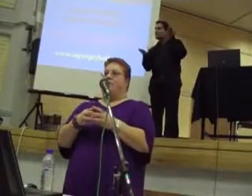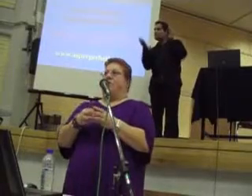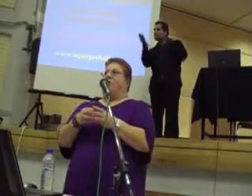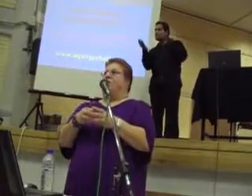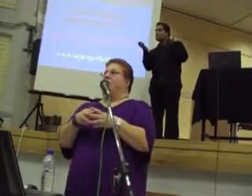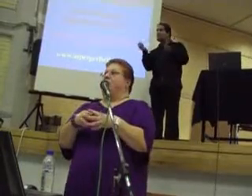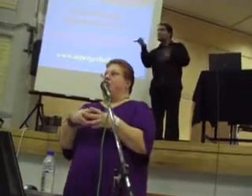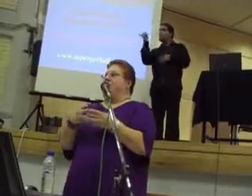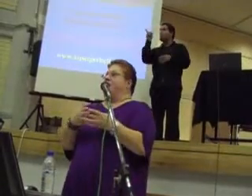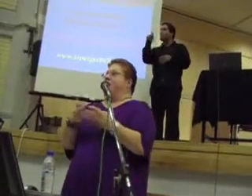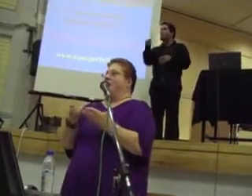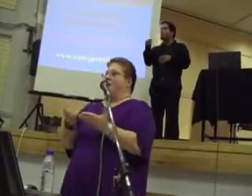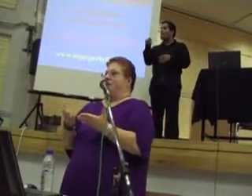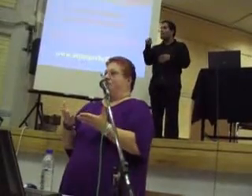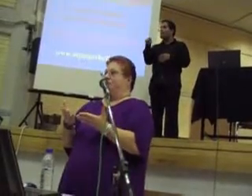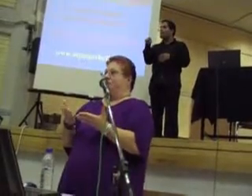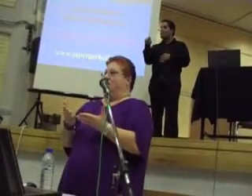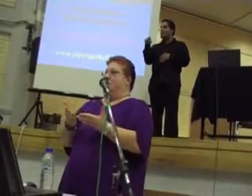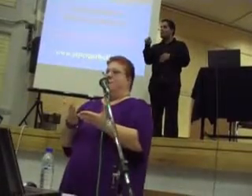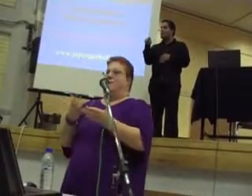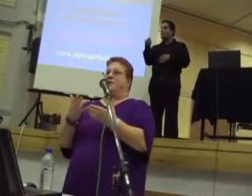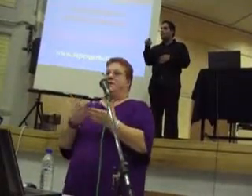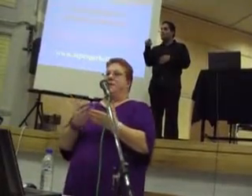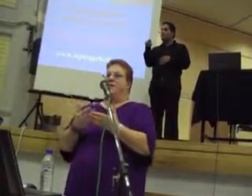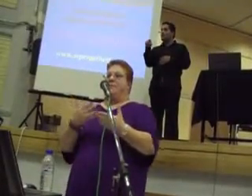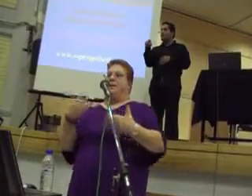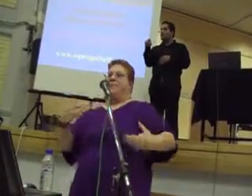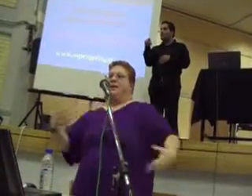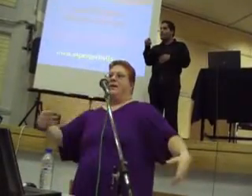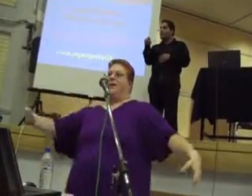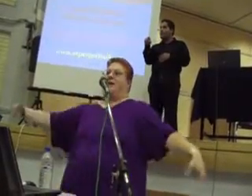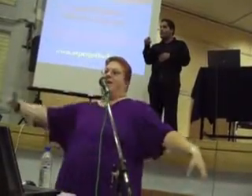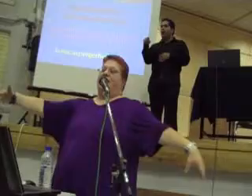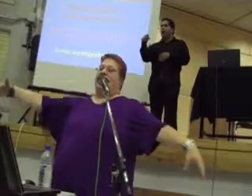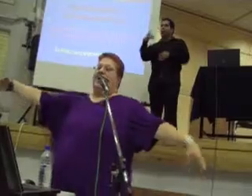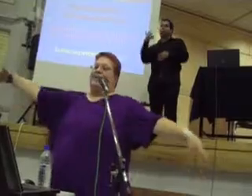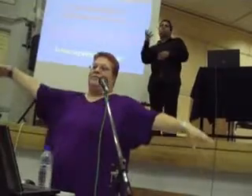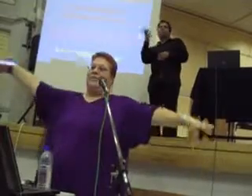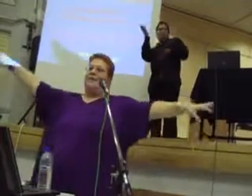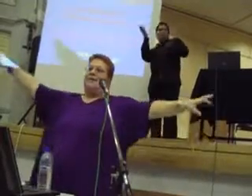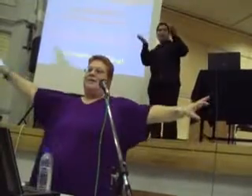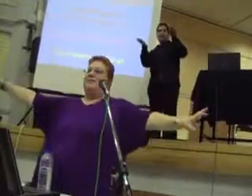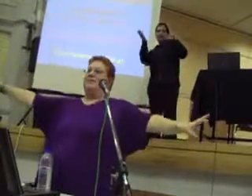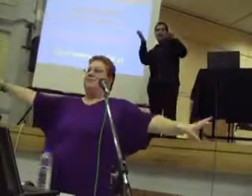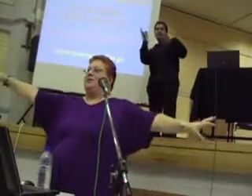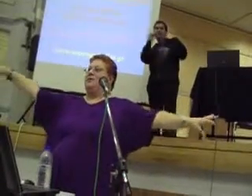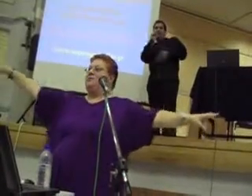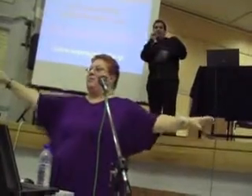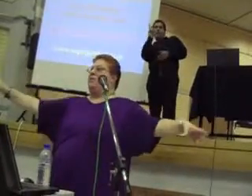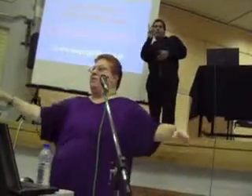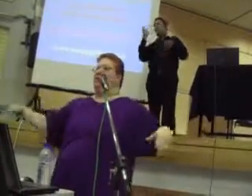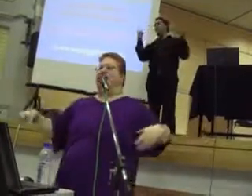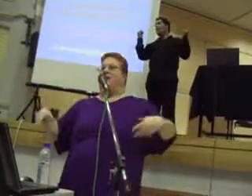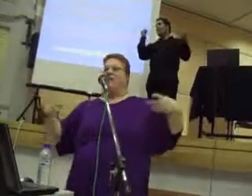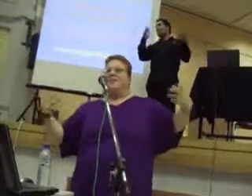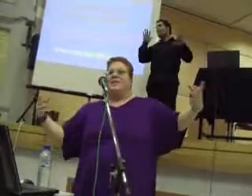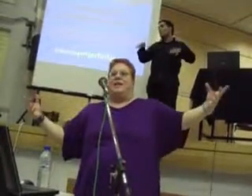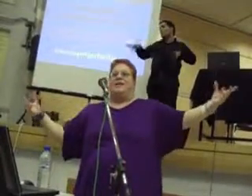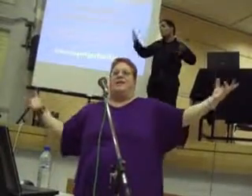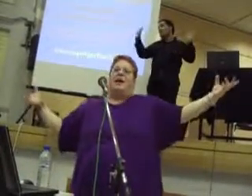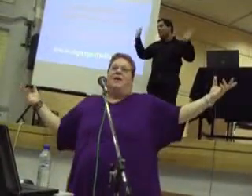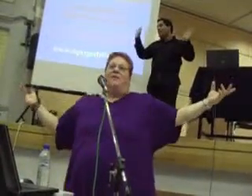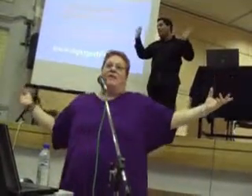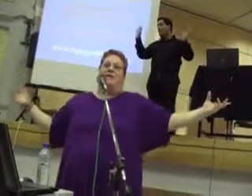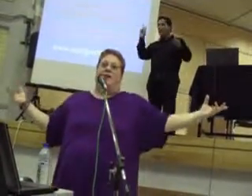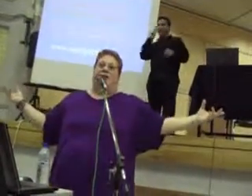με κάποιον που πάει να δει μπαλέτο. Βλέπει στη σκηνή μία μπαλαρίνα να κάνει ανάλαφρα στις μύτες των ποδιών, κινήσεις